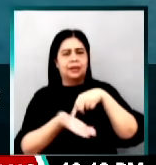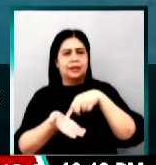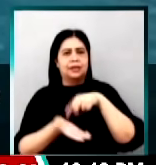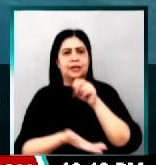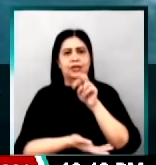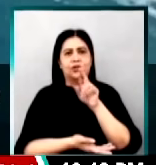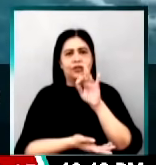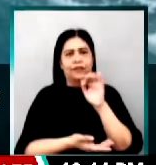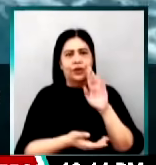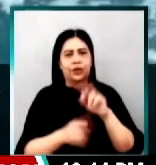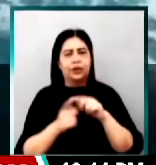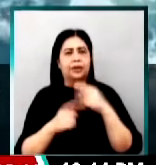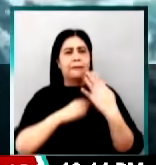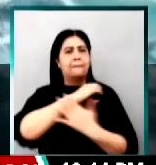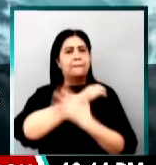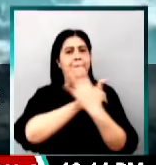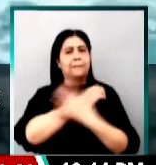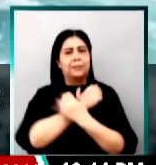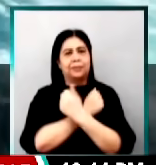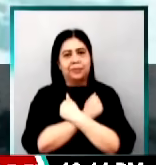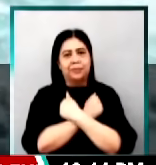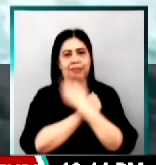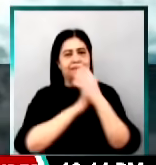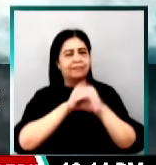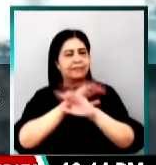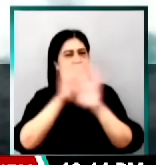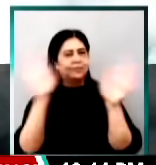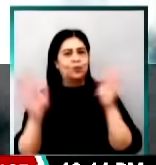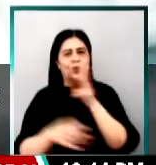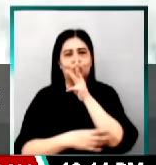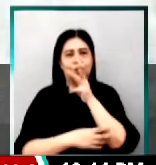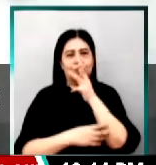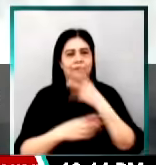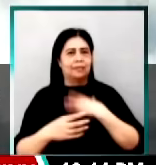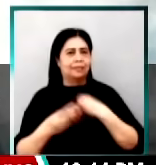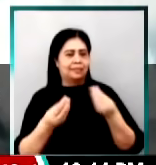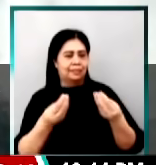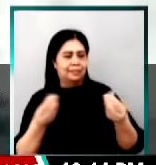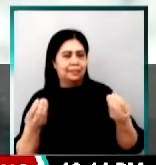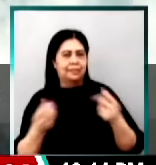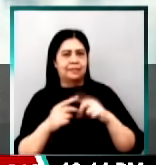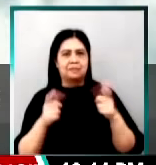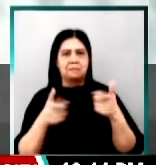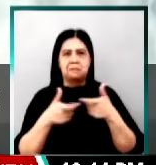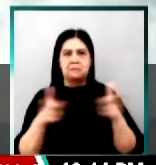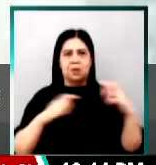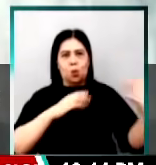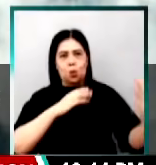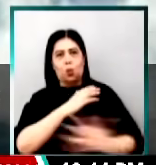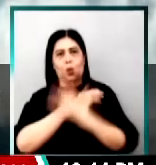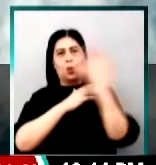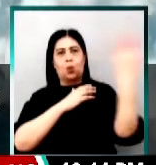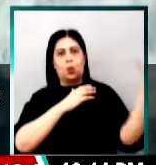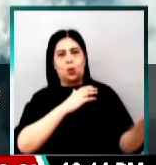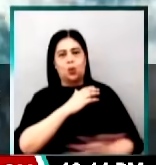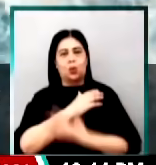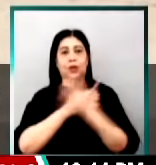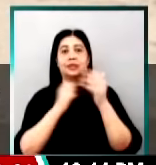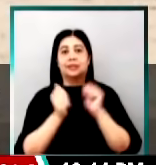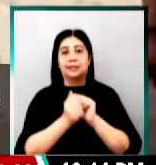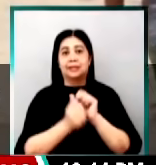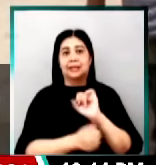beach lovers dahil sa malinaw na tubig, puting buhangin at naglalakihang alon. Kahanay ng Siargao Island ang iba